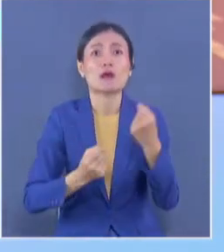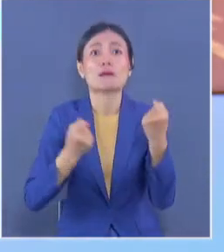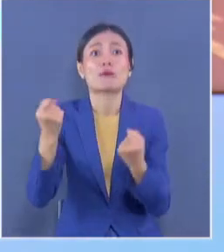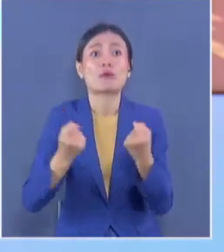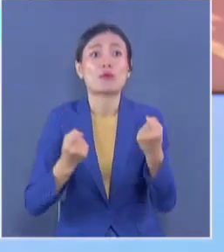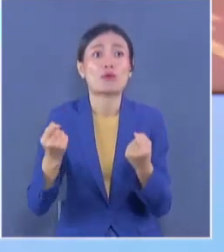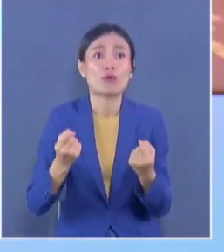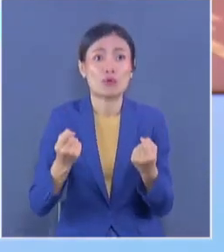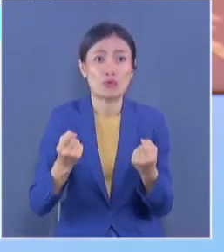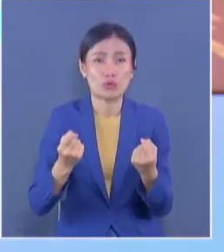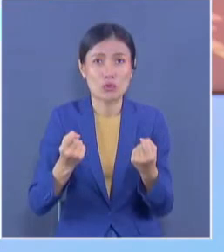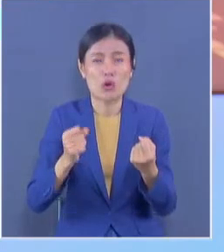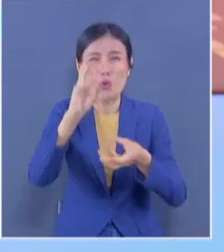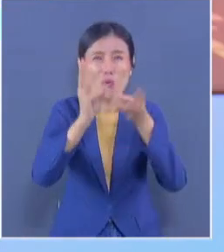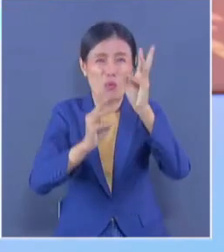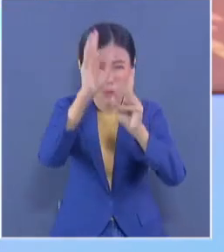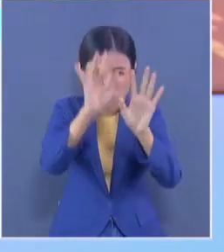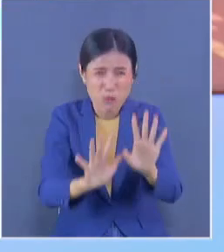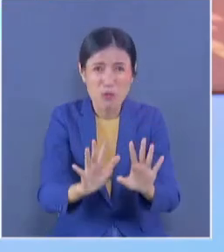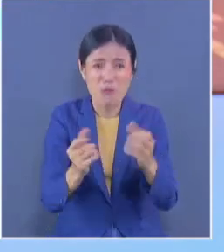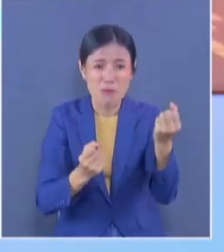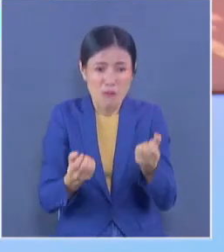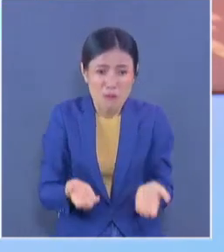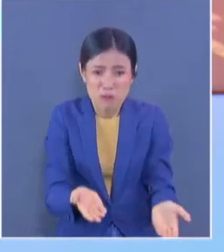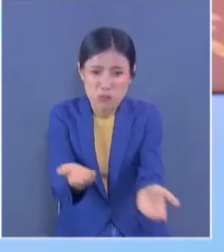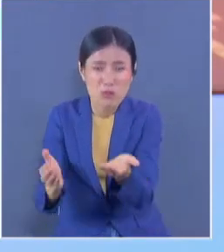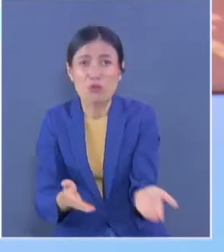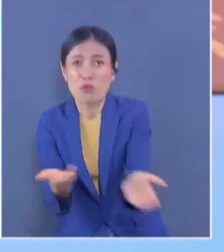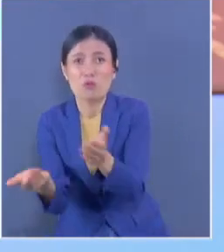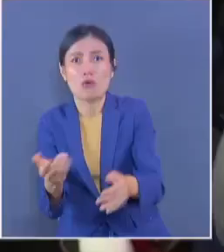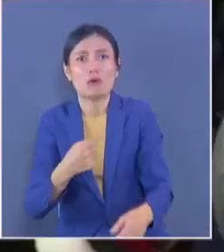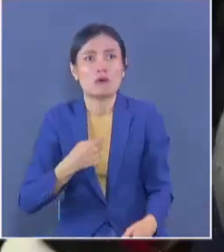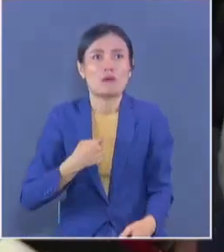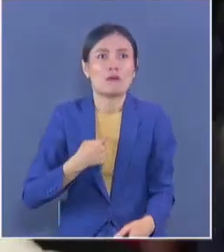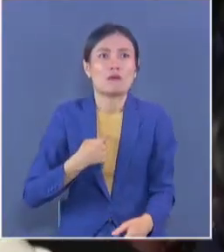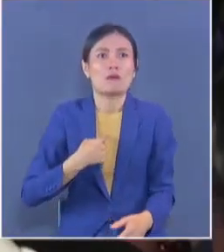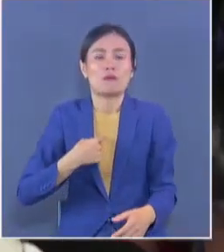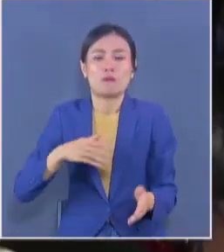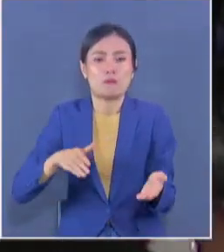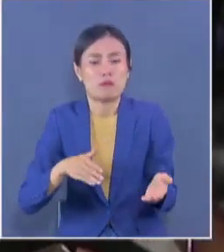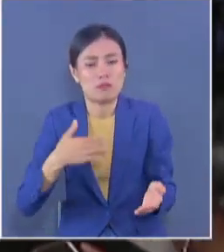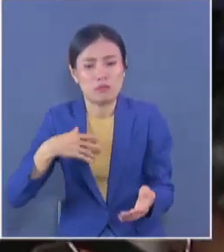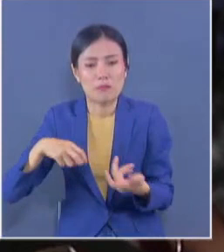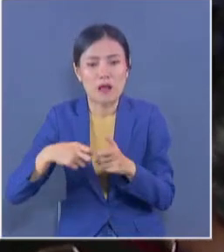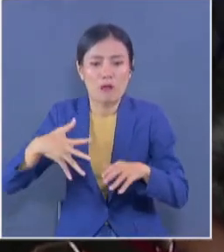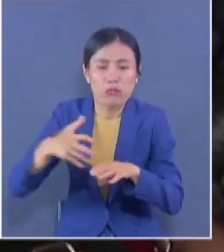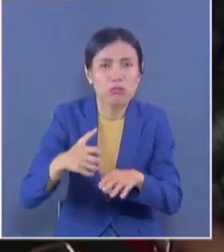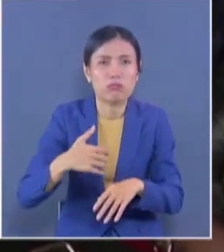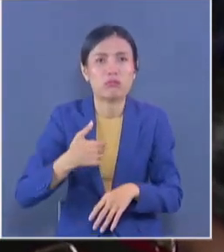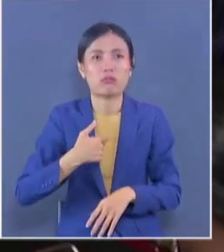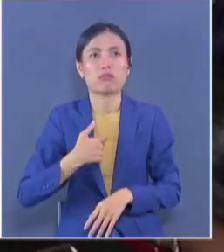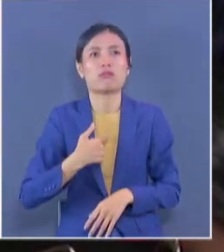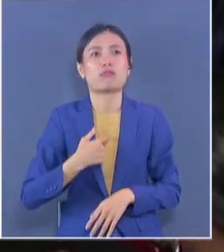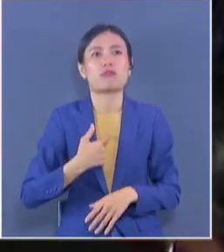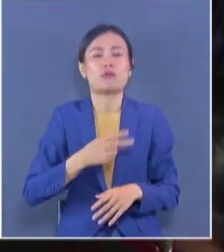ไถหิมะจนอาการวิกฤตแต่ว่าล่าสุดมีความเคลื่อนไหวผ่านทาง Instagram แล้วค่ะยังติดตามอาการของนักแสดงฮอลลี